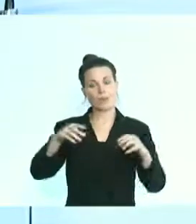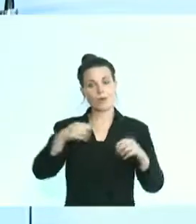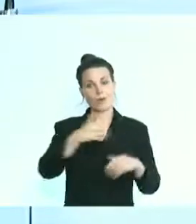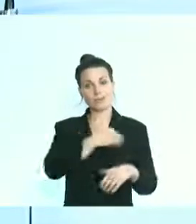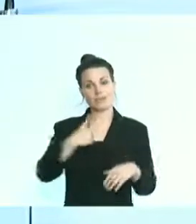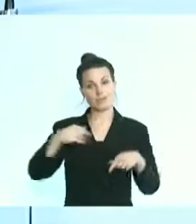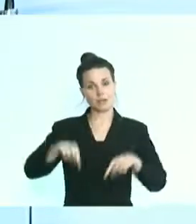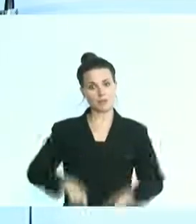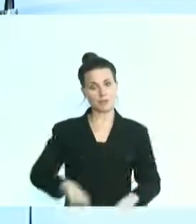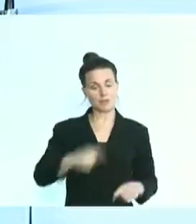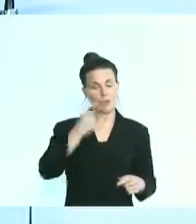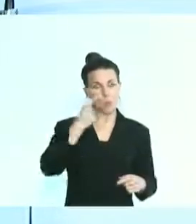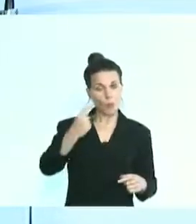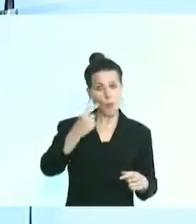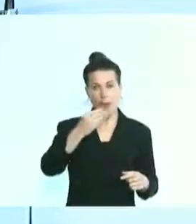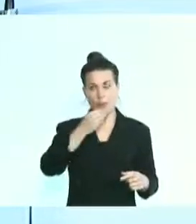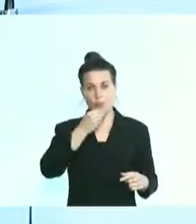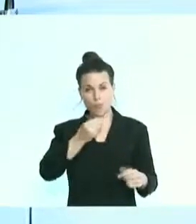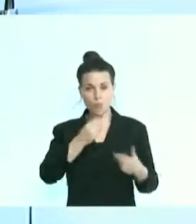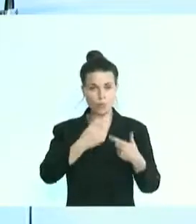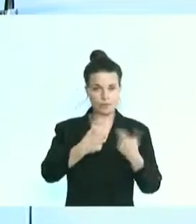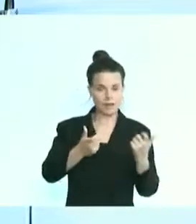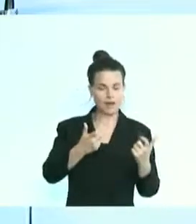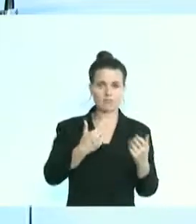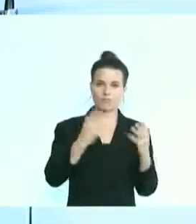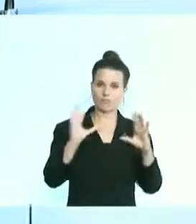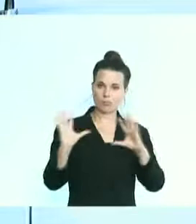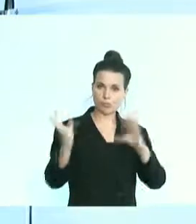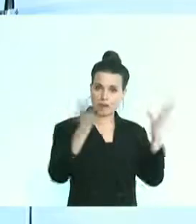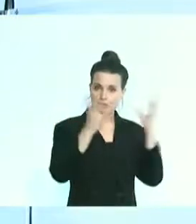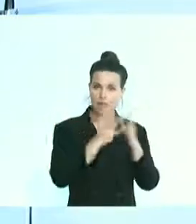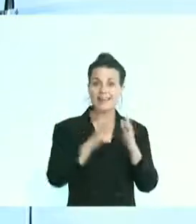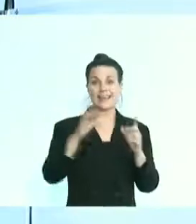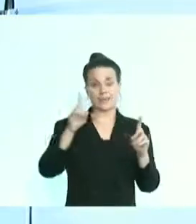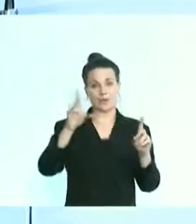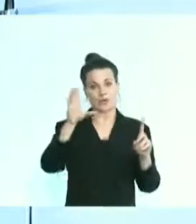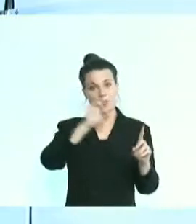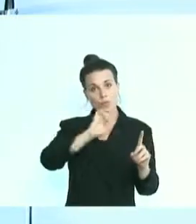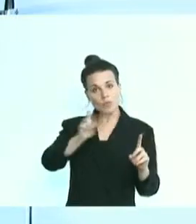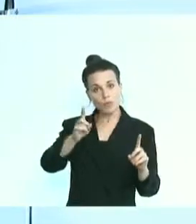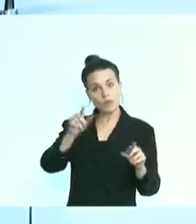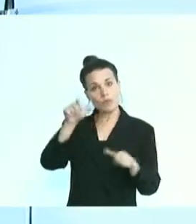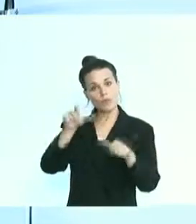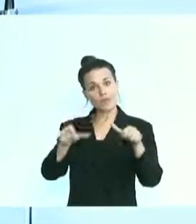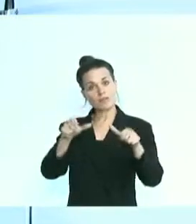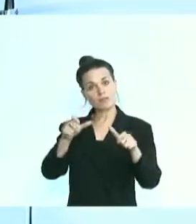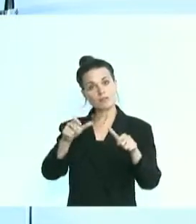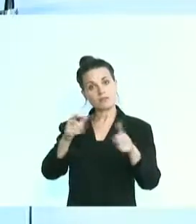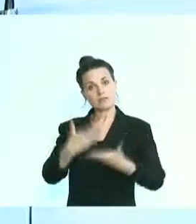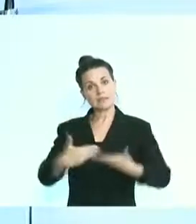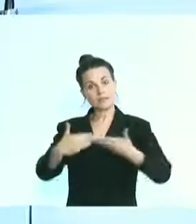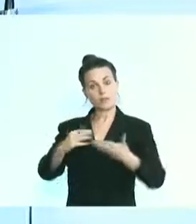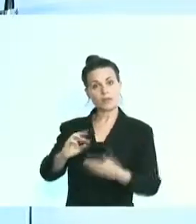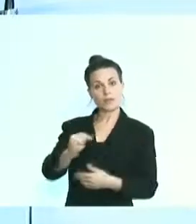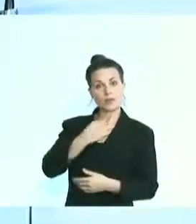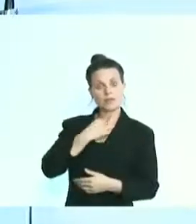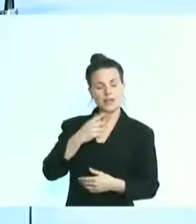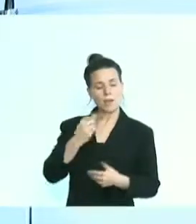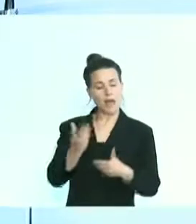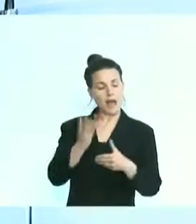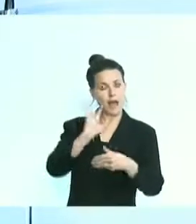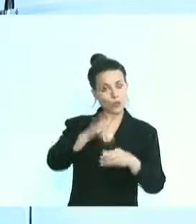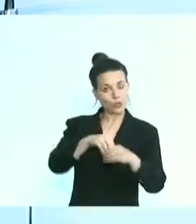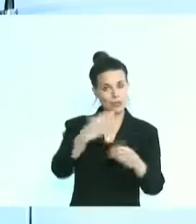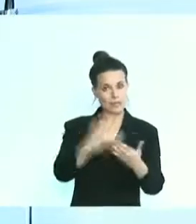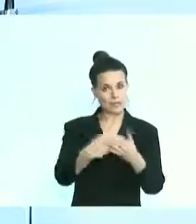franchement bravo. Et n'oublions pas l'inclusion des personnes en situation de handicap dans votre rôle aussi, hein, qui est très important pour nous. Merci